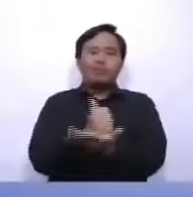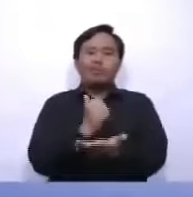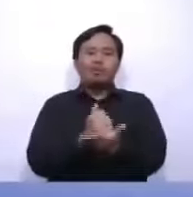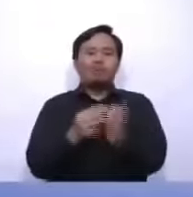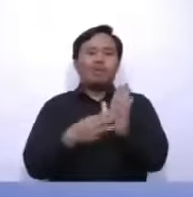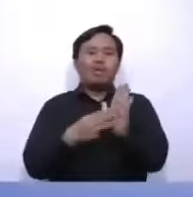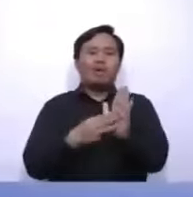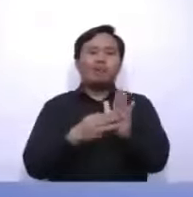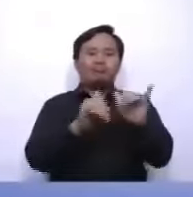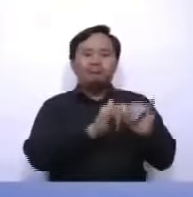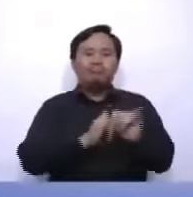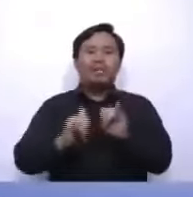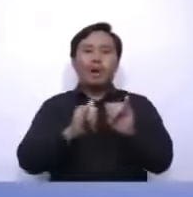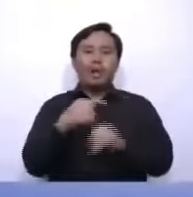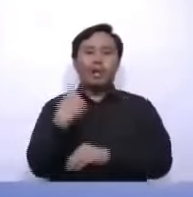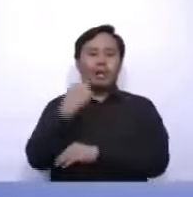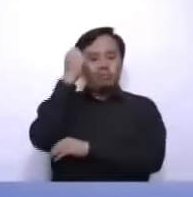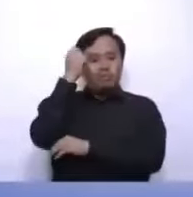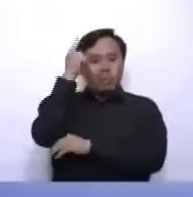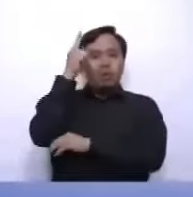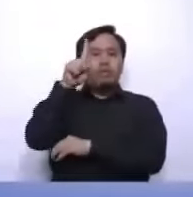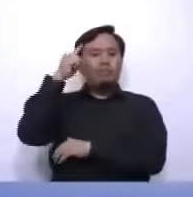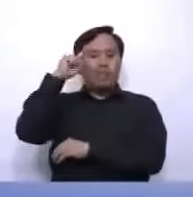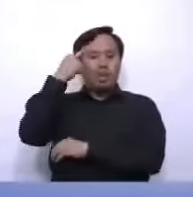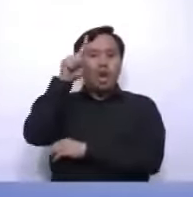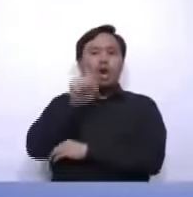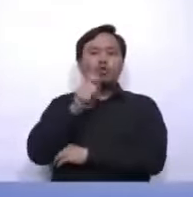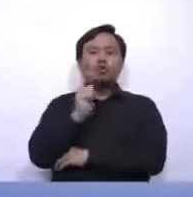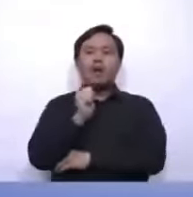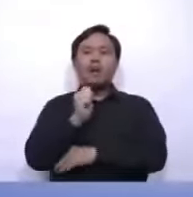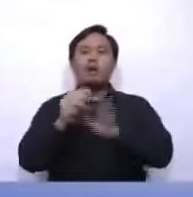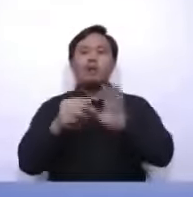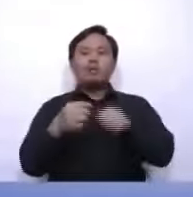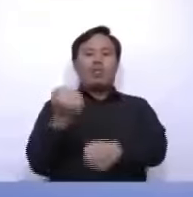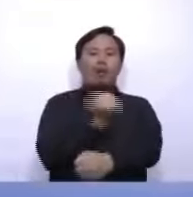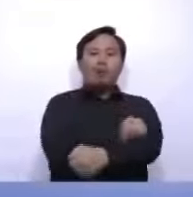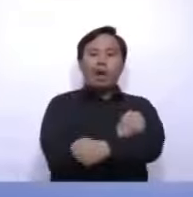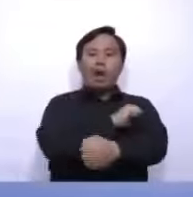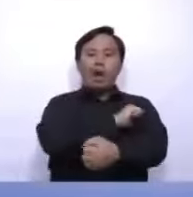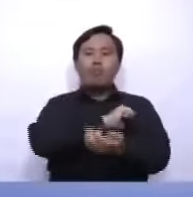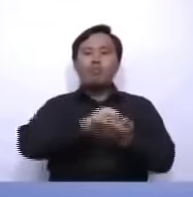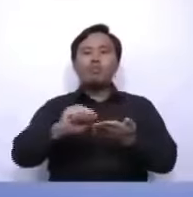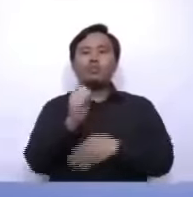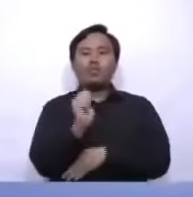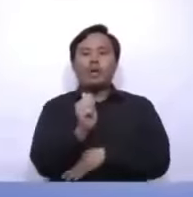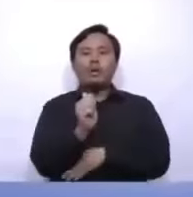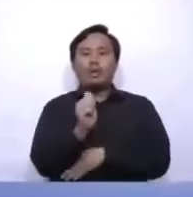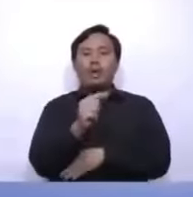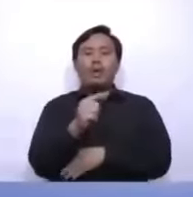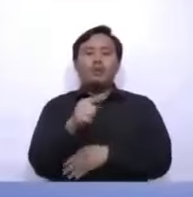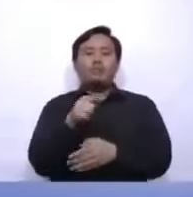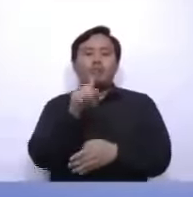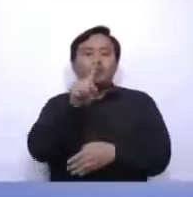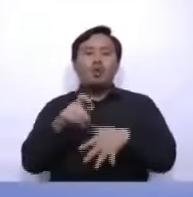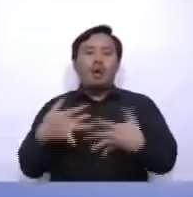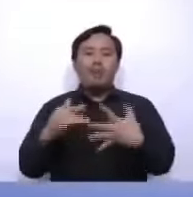sehingga kita harus memiliki kepedulian terhadap pemberantasan narkoba. Oleh karena itu, perlu ada